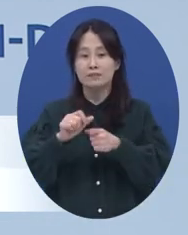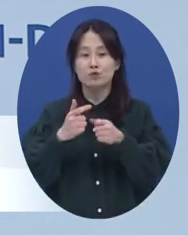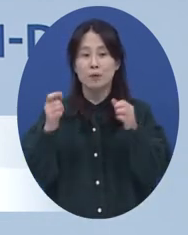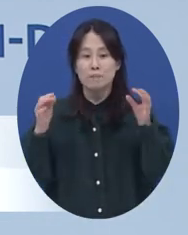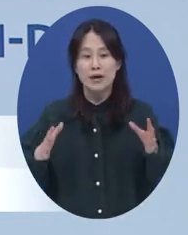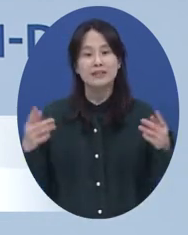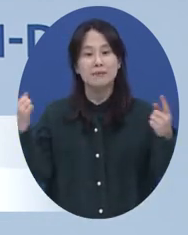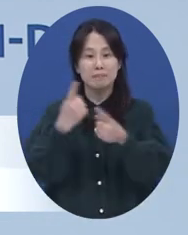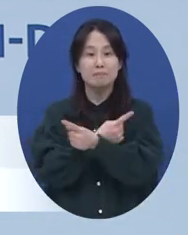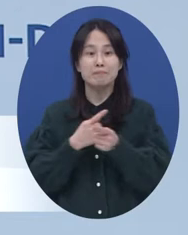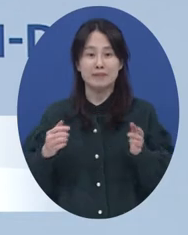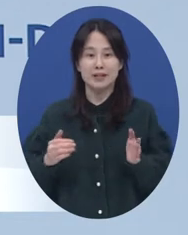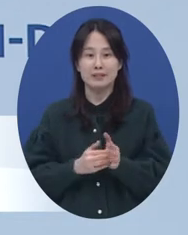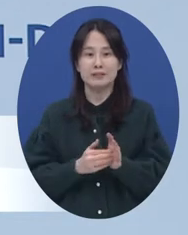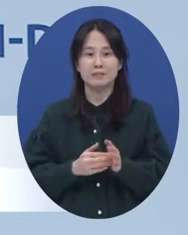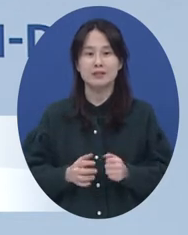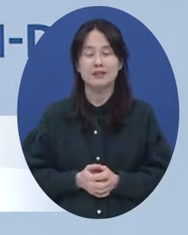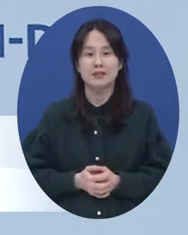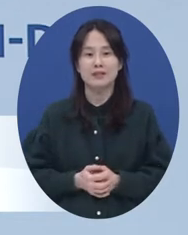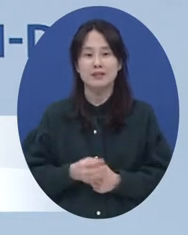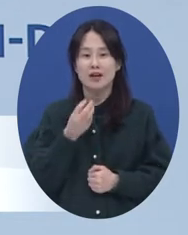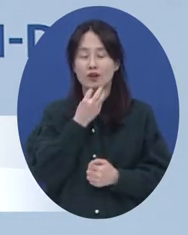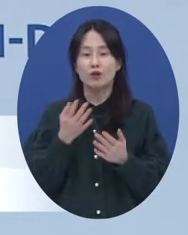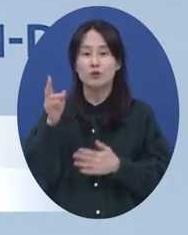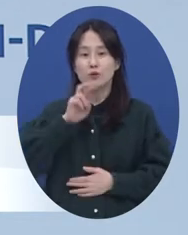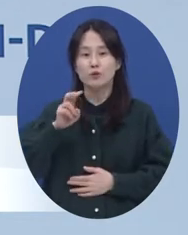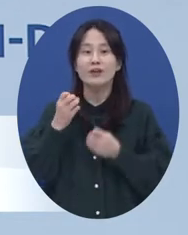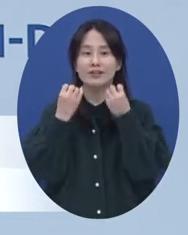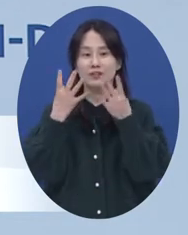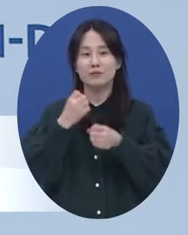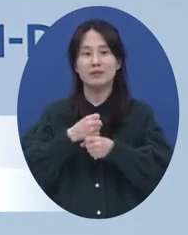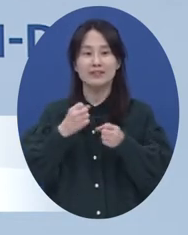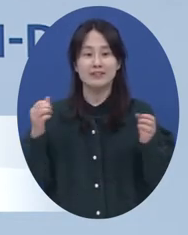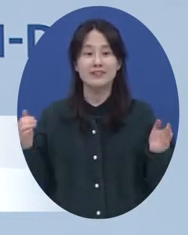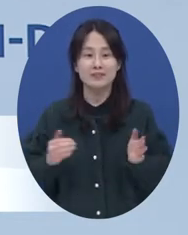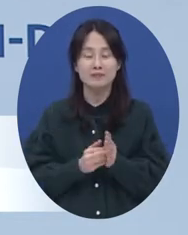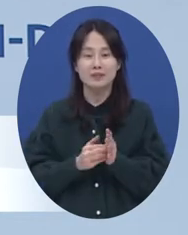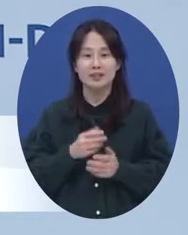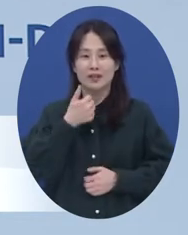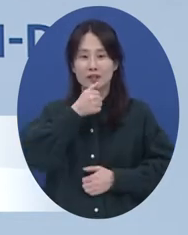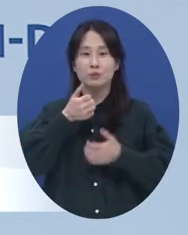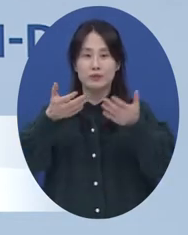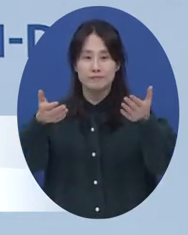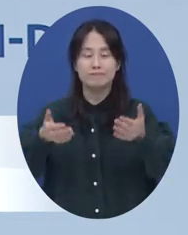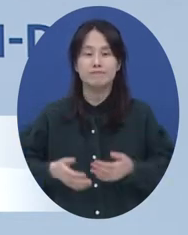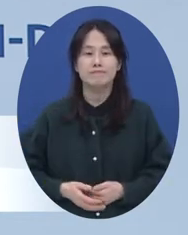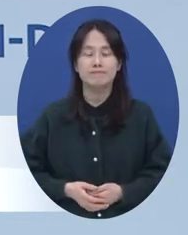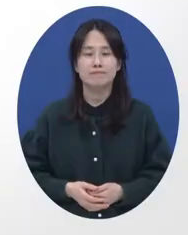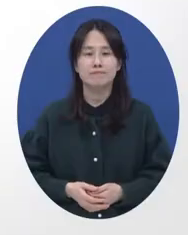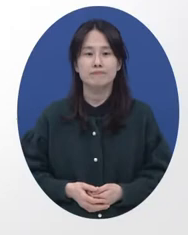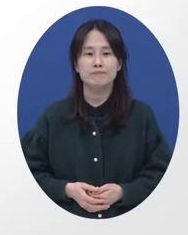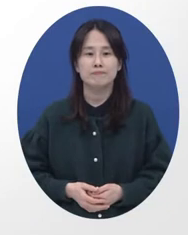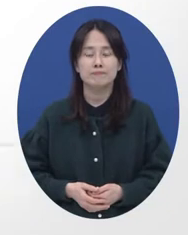만에 바뀌게 됩니다. 경기도 노래도 새로 만들었습니다. 최지현 기자입니다.